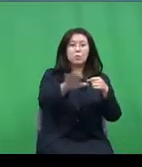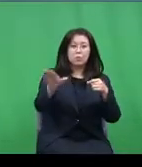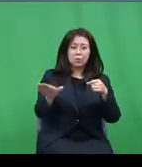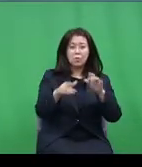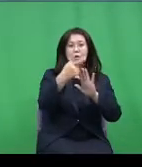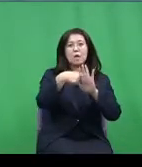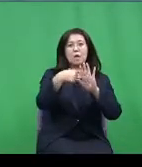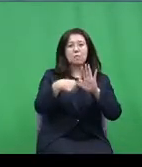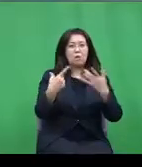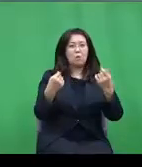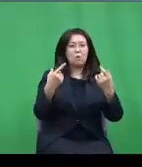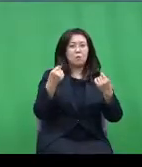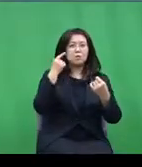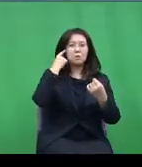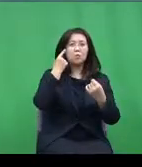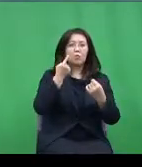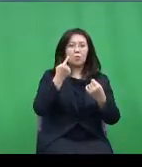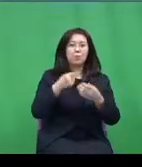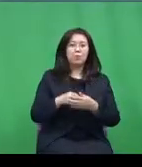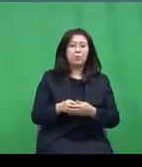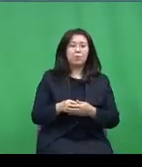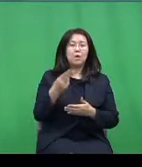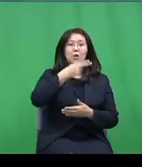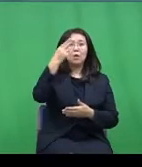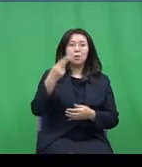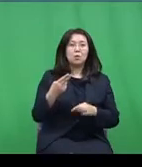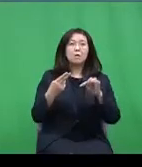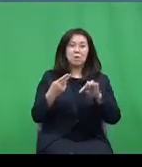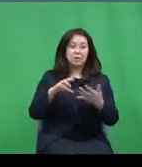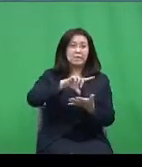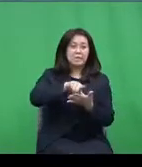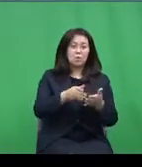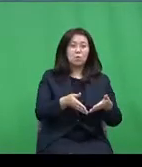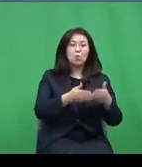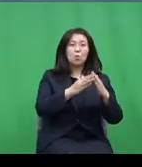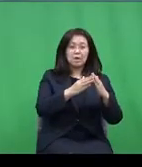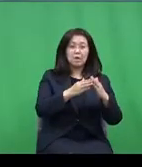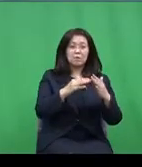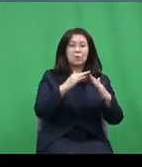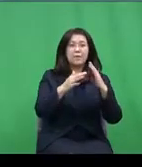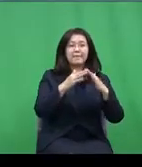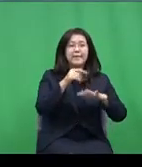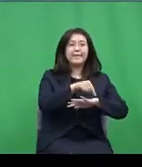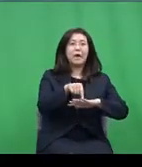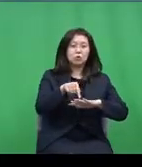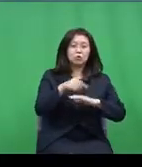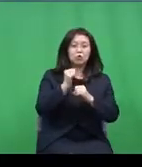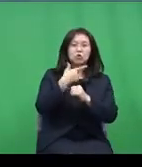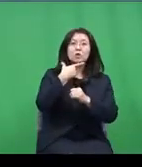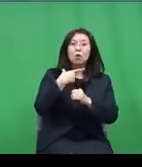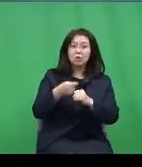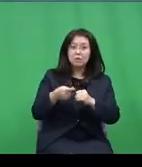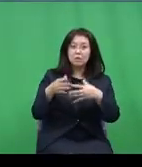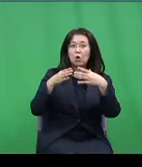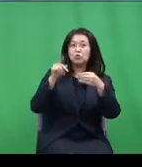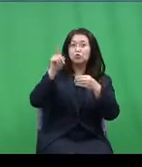ーマでもあると思うんですね。で、そういう中で富山県は、まあ、地方創生戦略というものも、まあ、国に救ってほしいという働